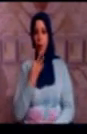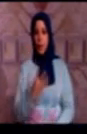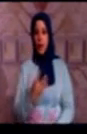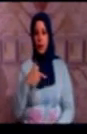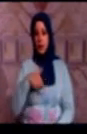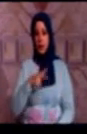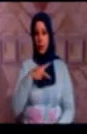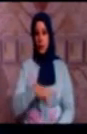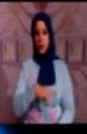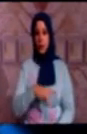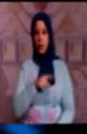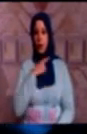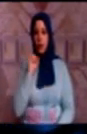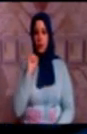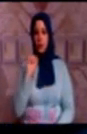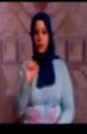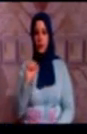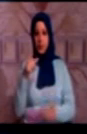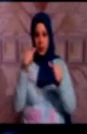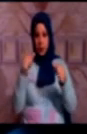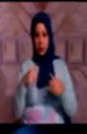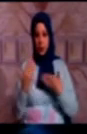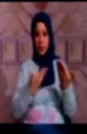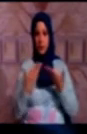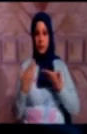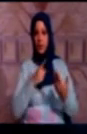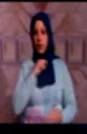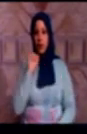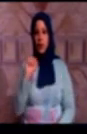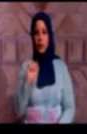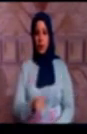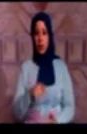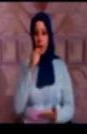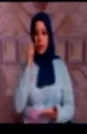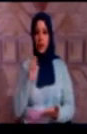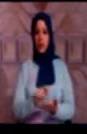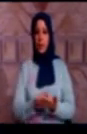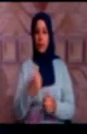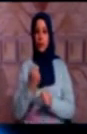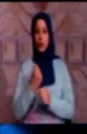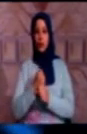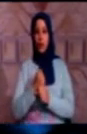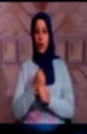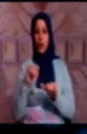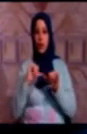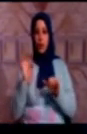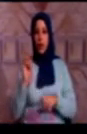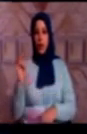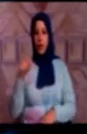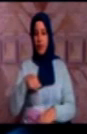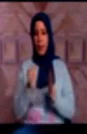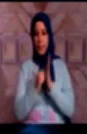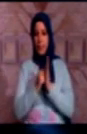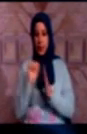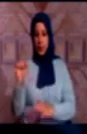اللي هو خاص بدراسه المقترحات الخاصه بتطبيق نظام العمل اونلاين يعني من المنزل